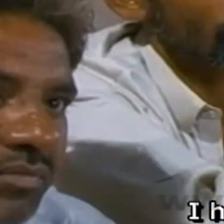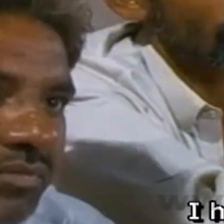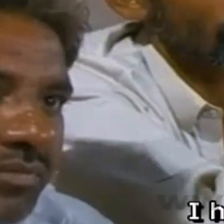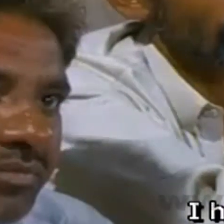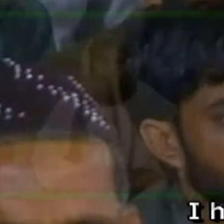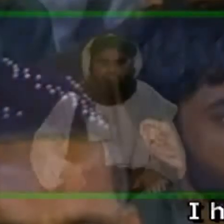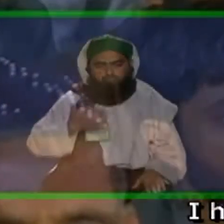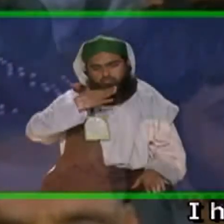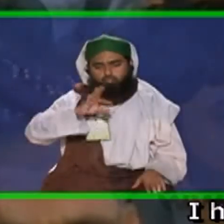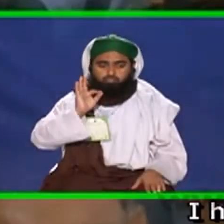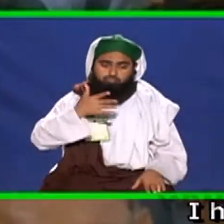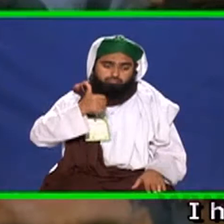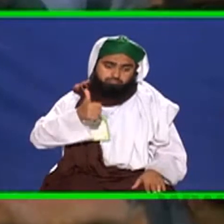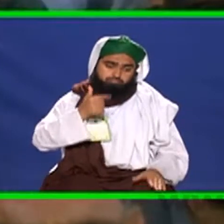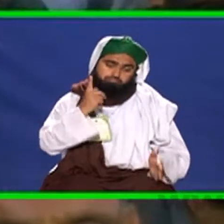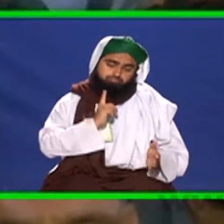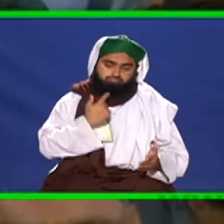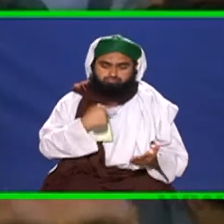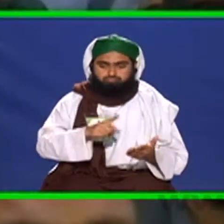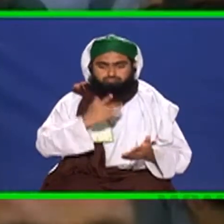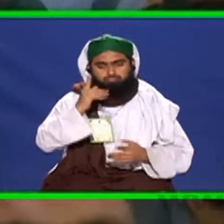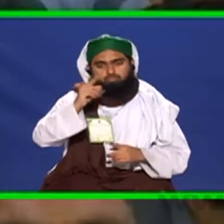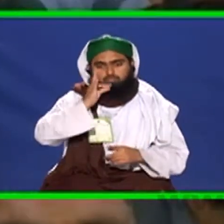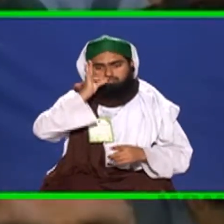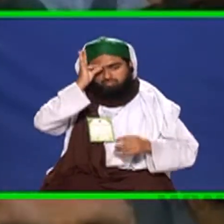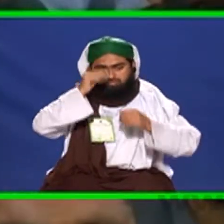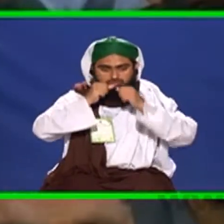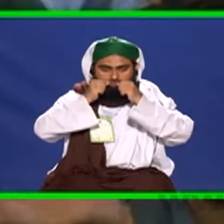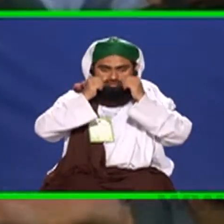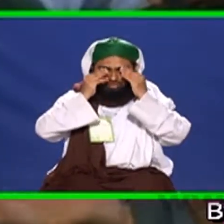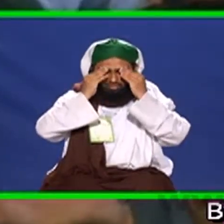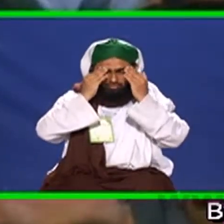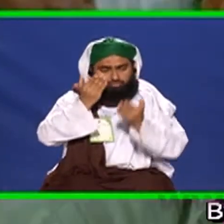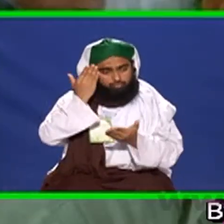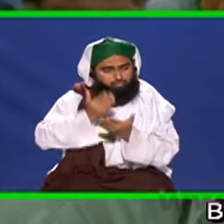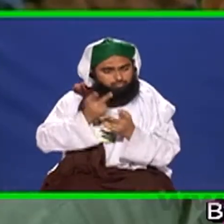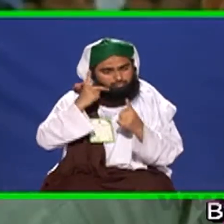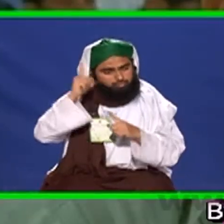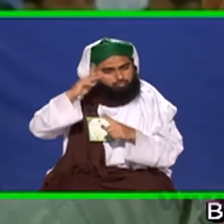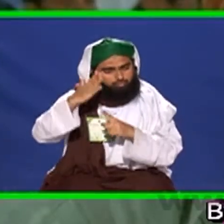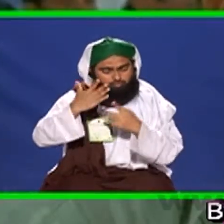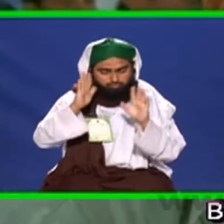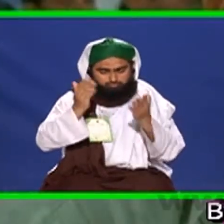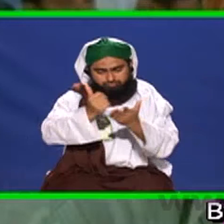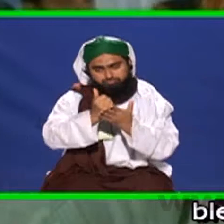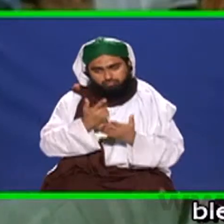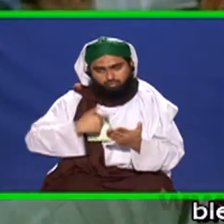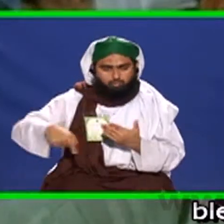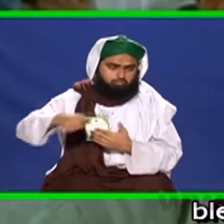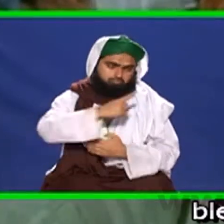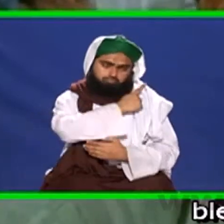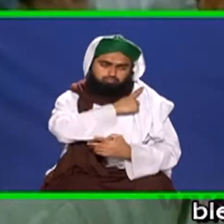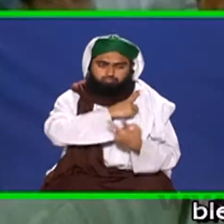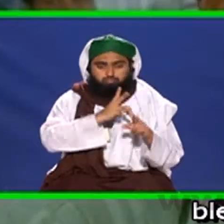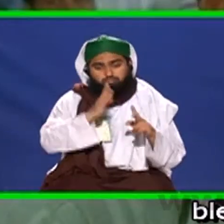ترمذی شریف جلد دوسری میں حدیث ہے اور بہت ہی مستند حدیث، اور سرکار کا کرم ہے، سرکار کے صدقے میں اللہ تعالیٰ